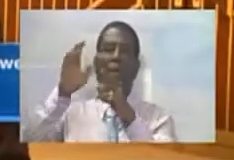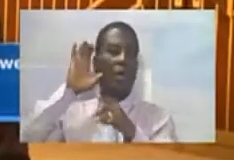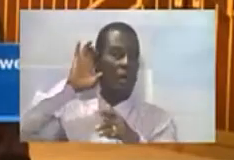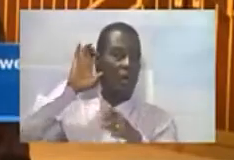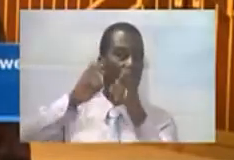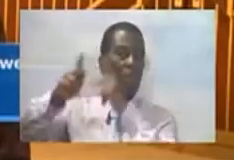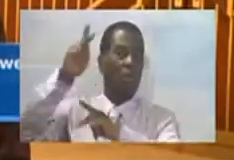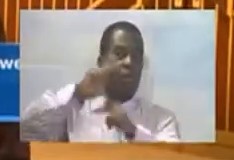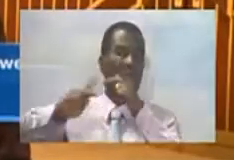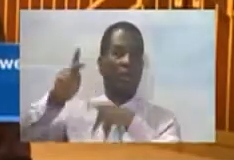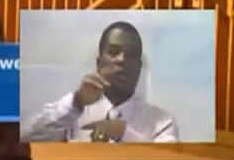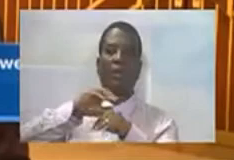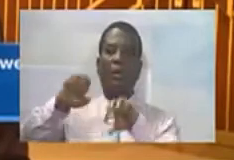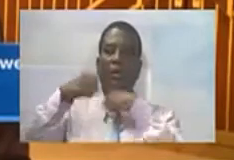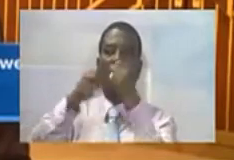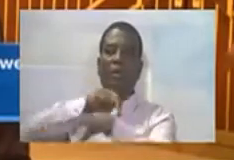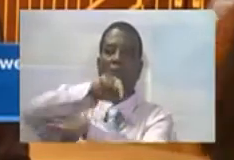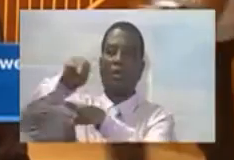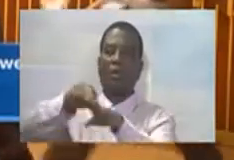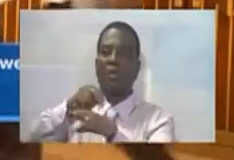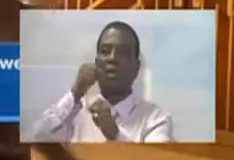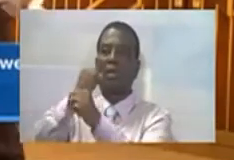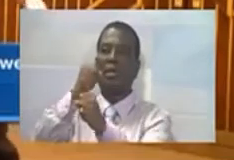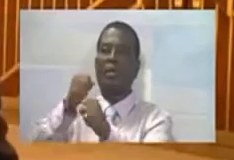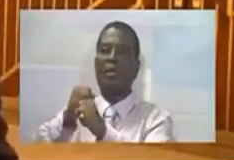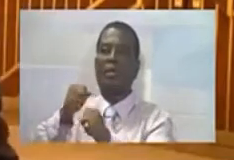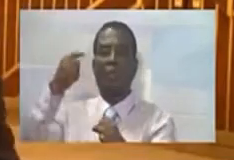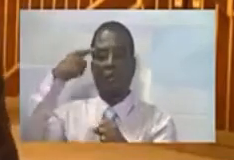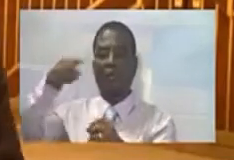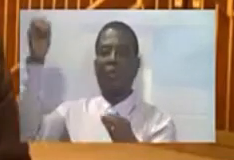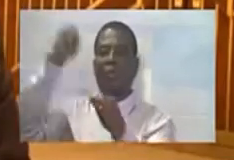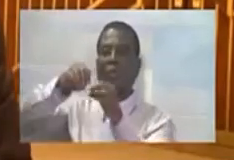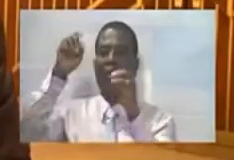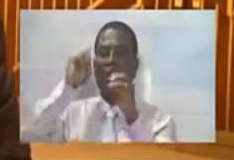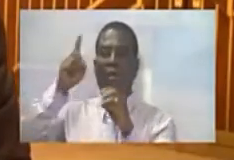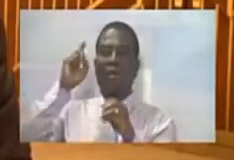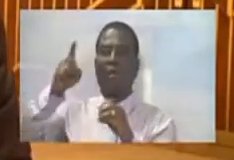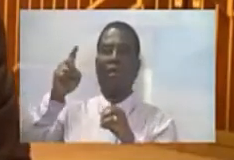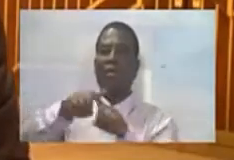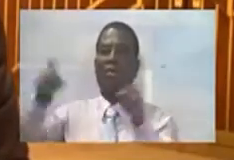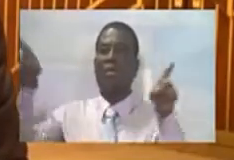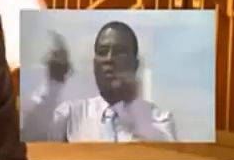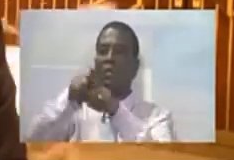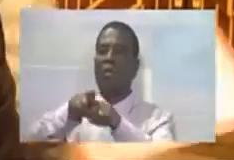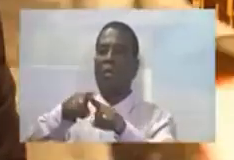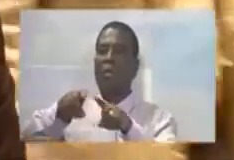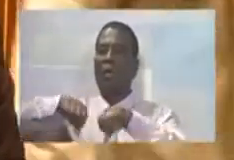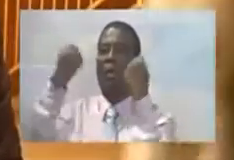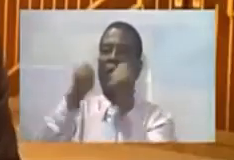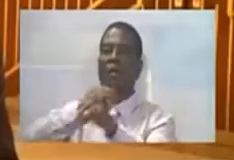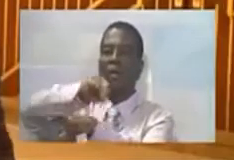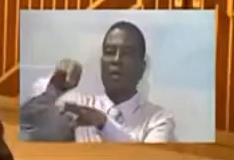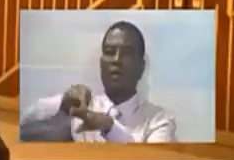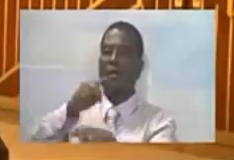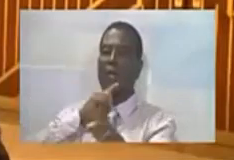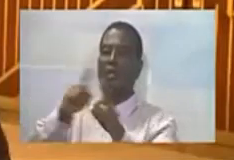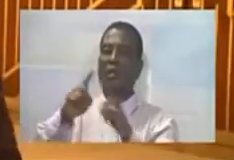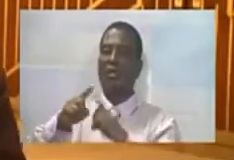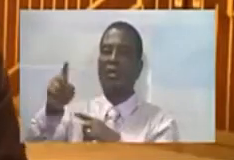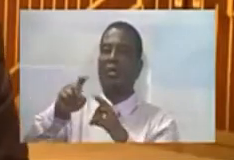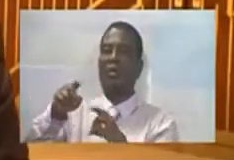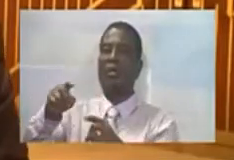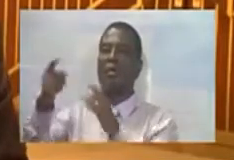populations, une Assemblée nationale qui va travailler donc pour le renforcement de la démocratie, mais aussi une Assemblée nationale qui travaillera aussi pour un état des